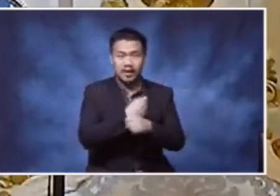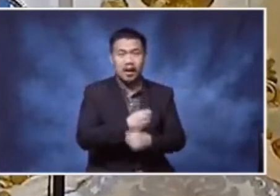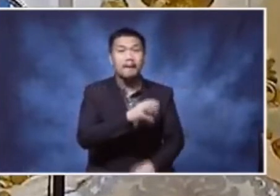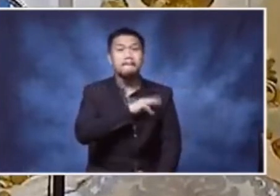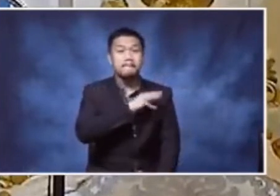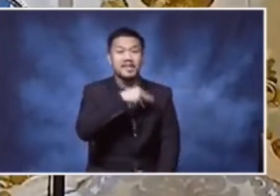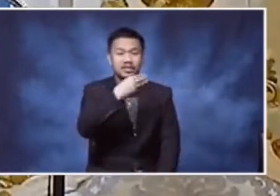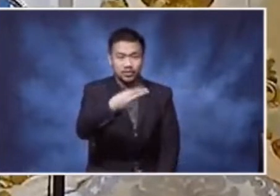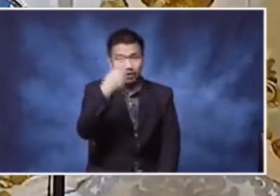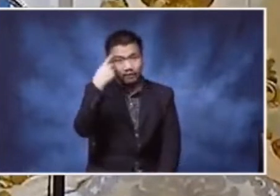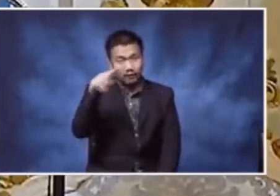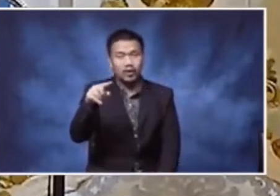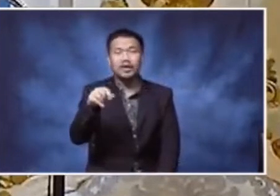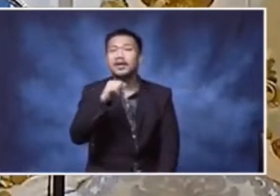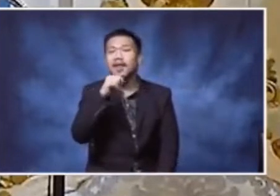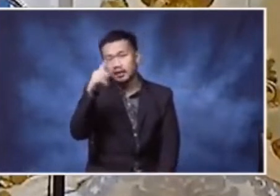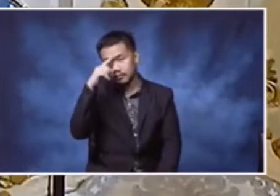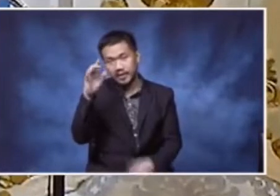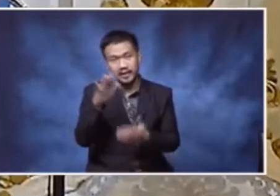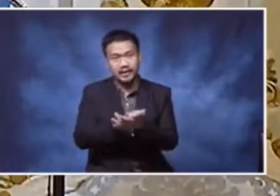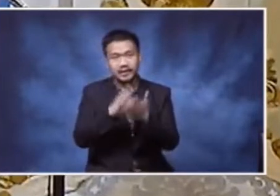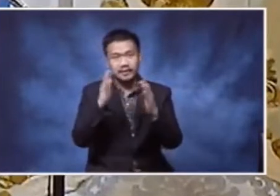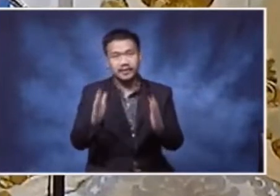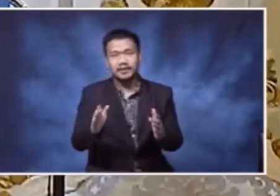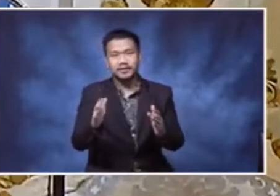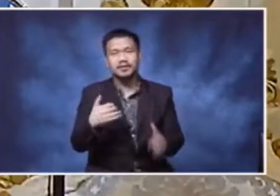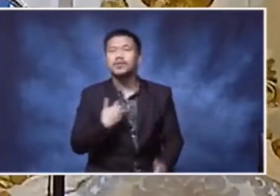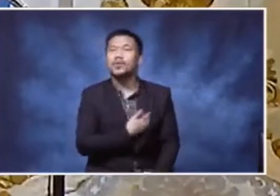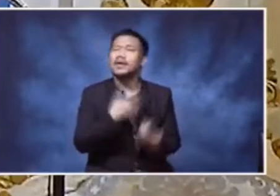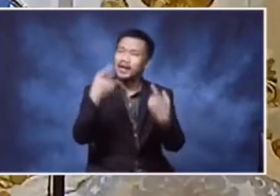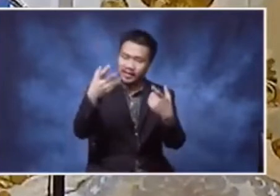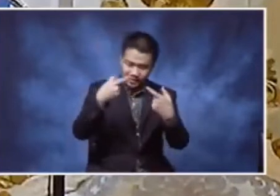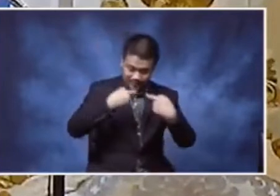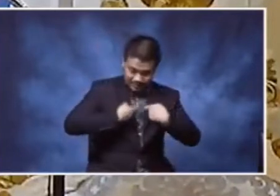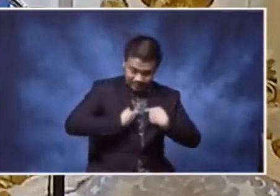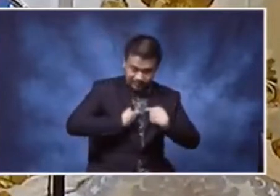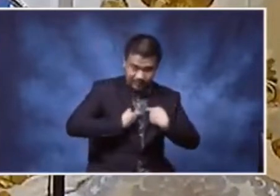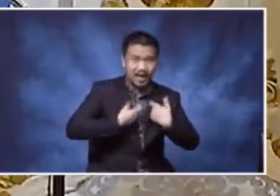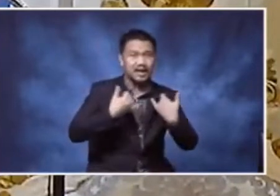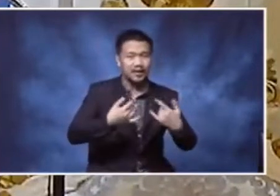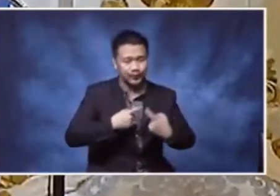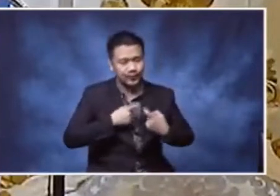Missio agentes. We are gifted to give.